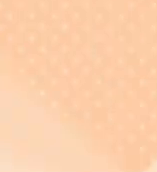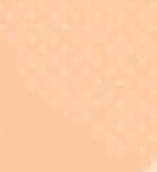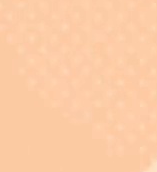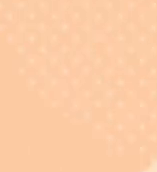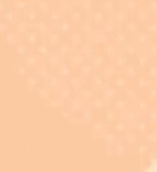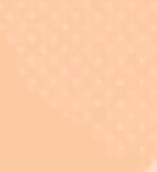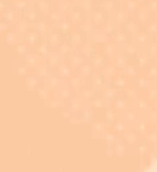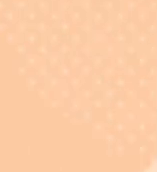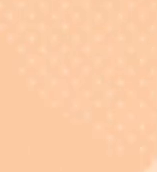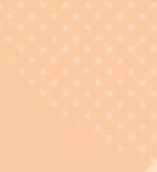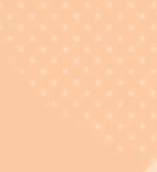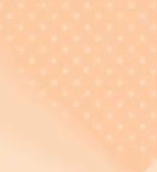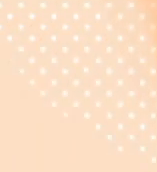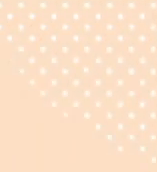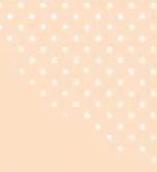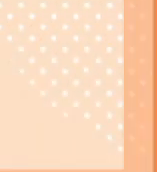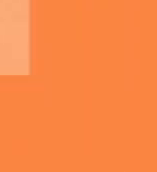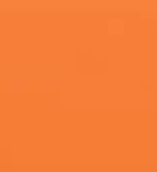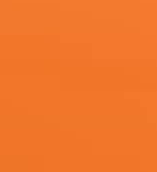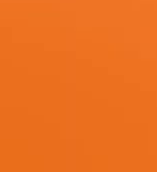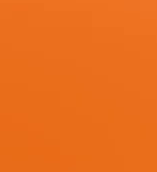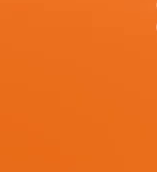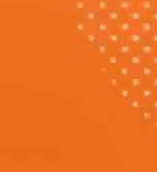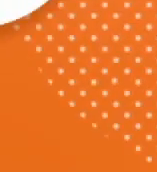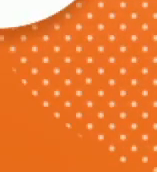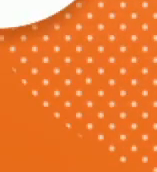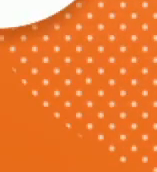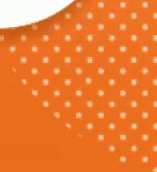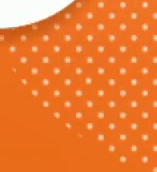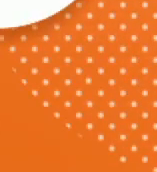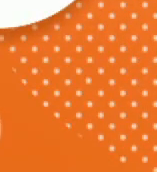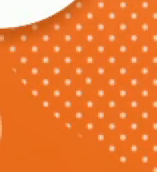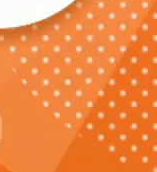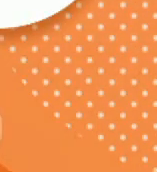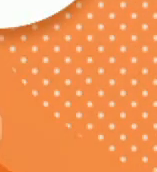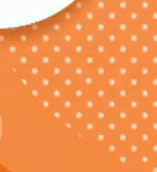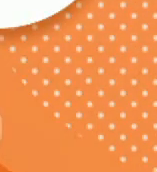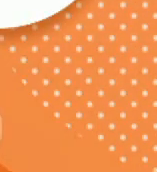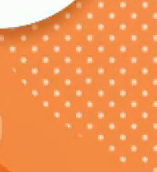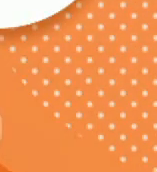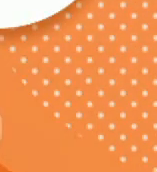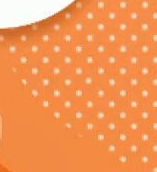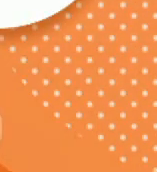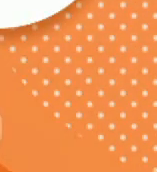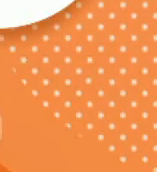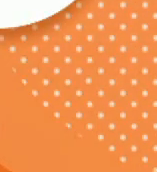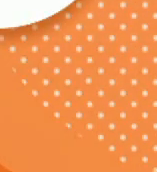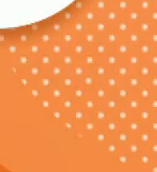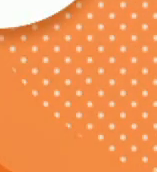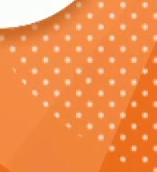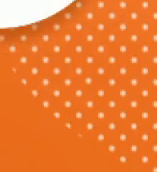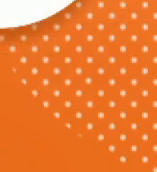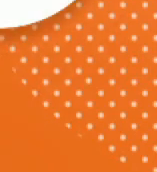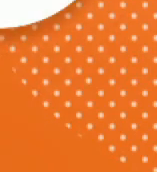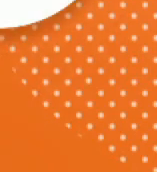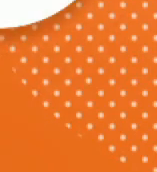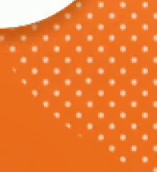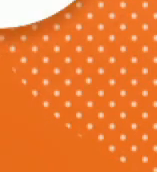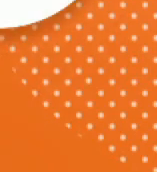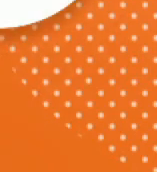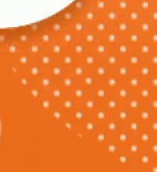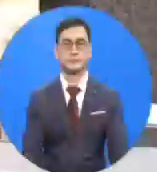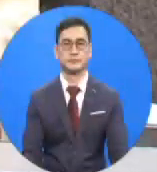4 두 번째 키워드는 홈 파워입니다 카로 전후로 와 으로 게 충동 소식인데요 먼저 어제